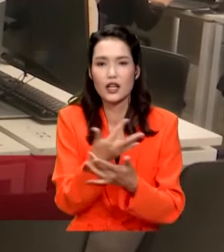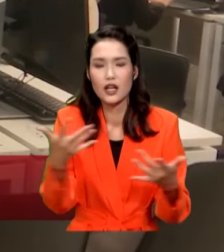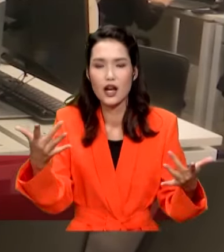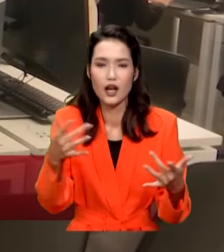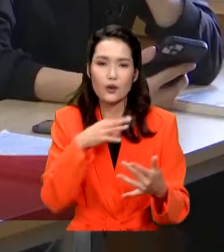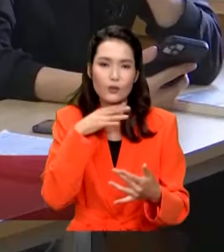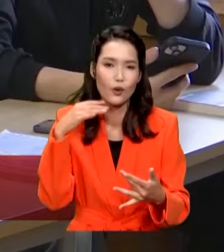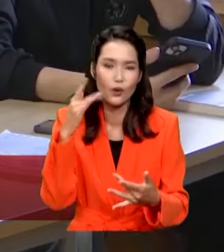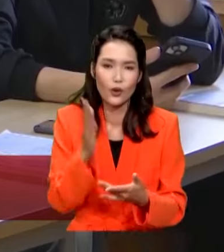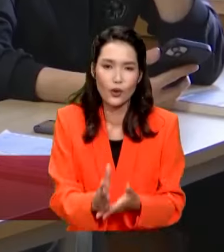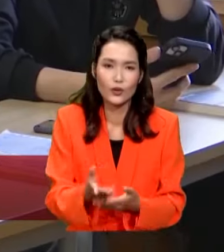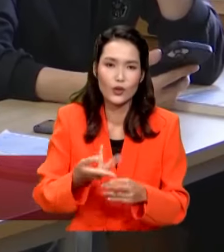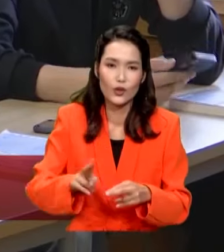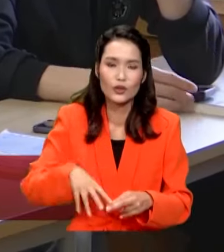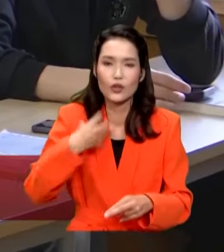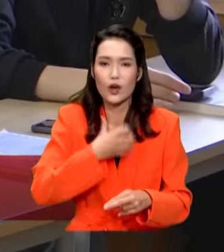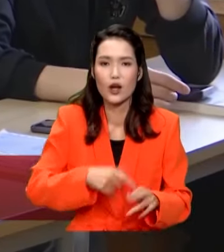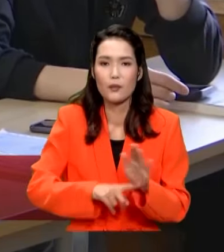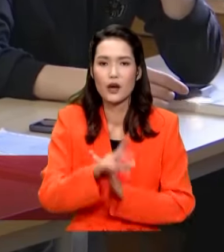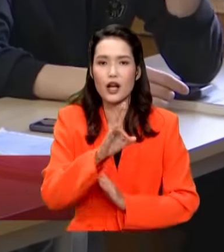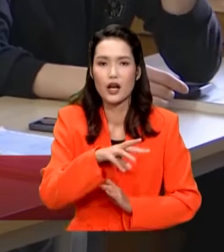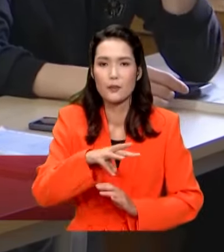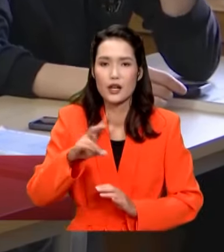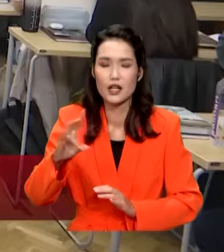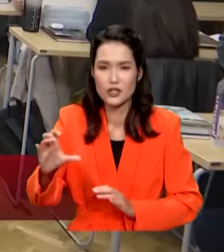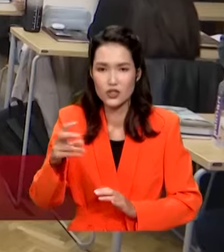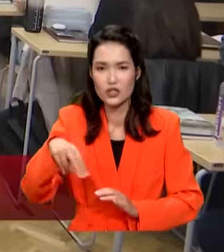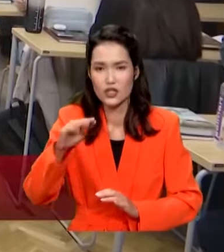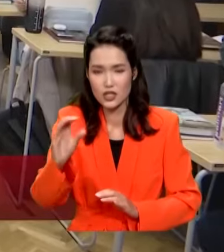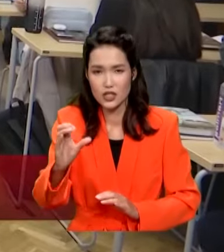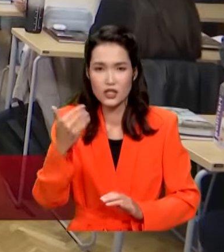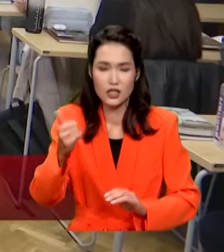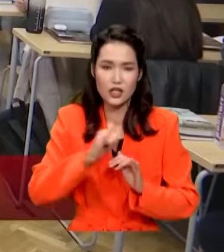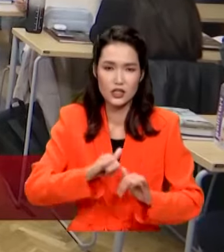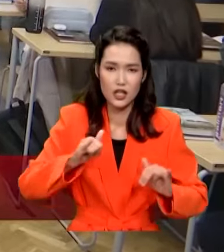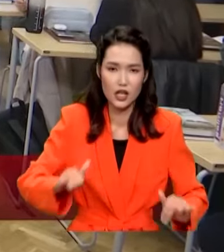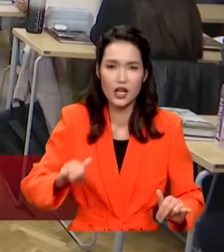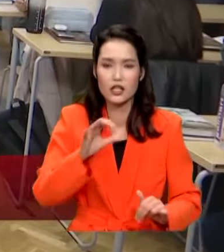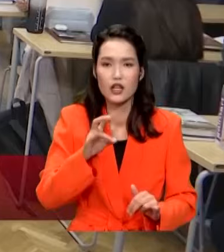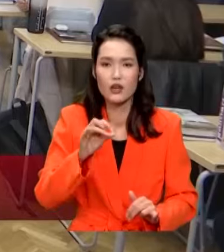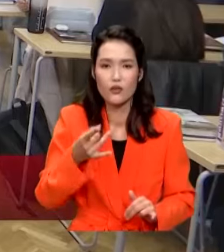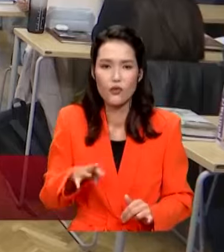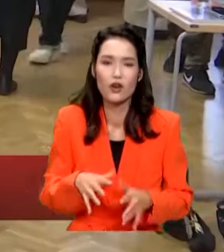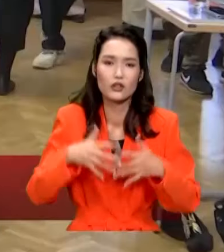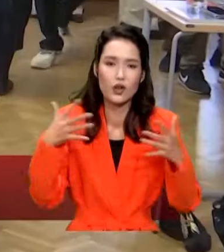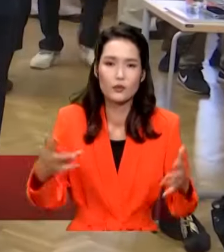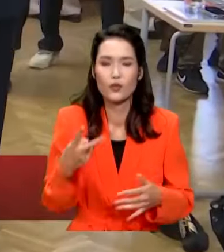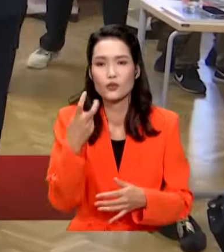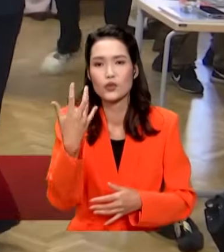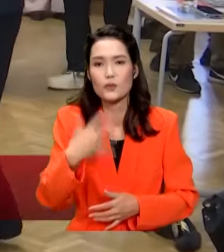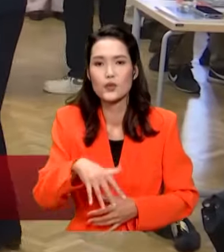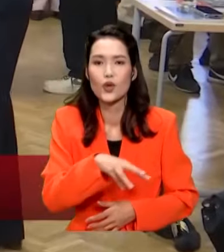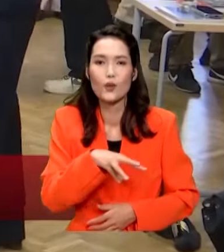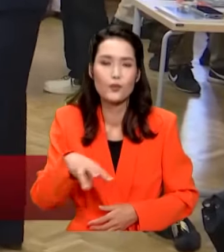другое. В целом, с момента основания фонда ННИФ в развитие образовательной системы Казахстана вложено более 250